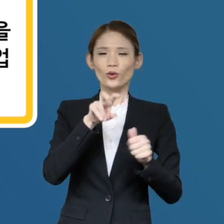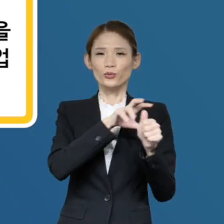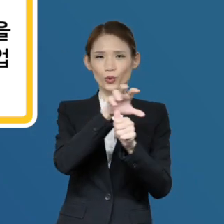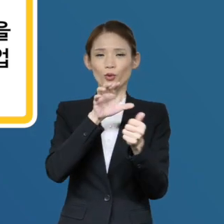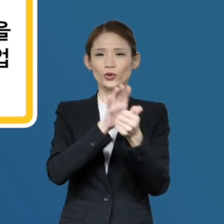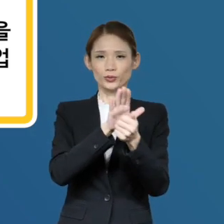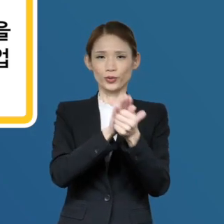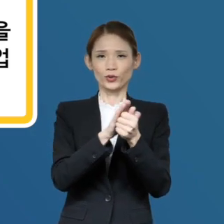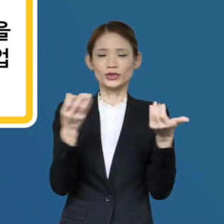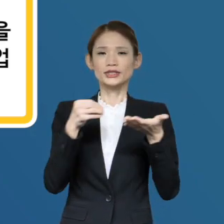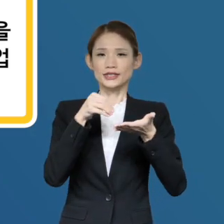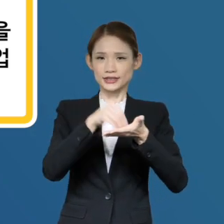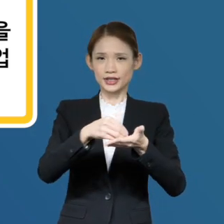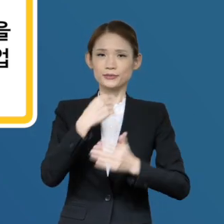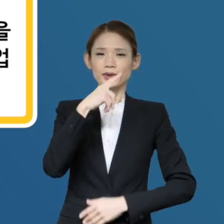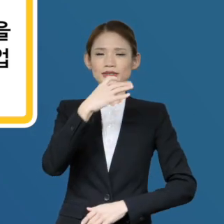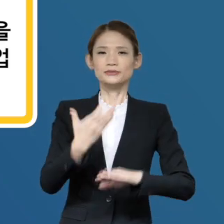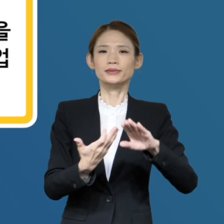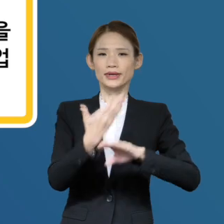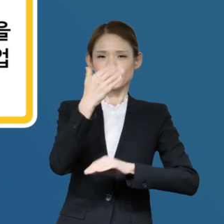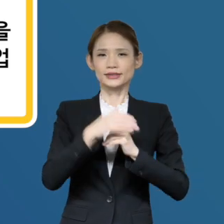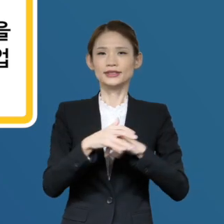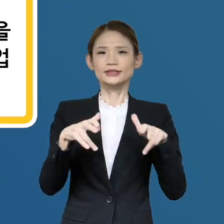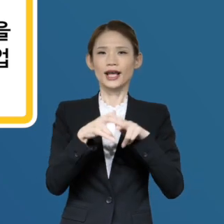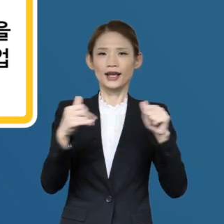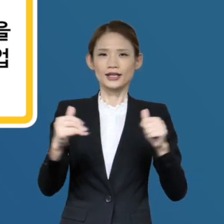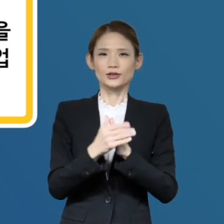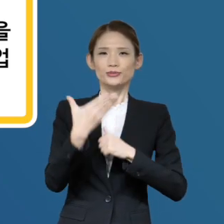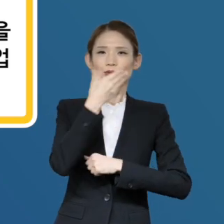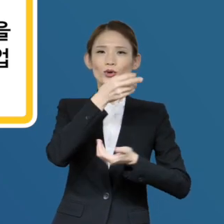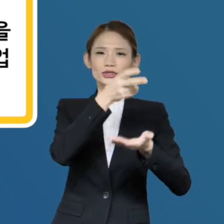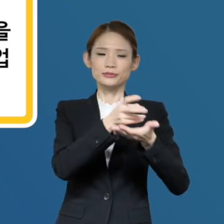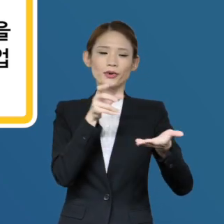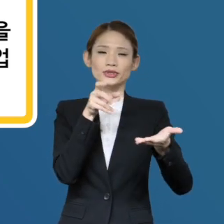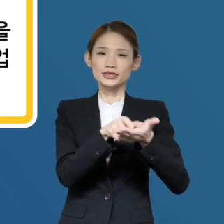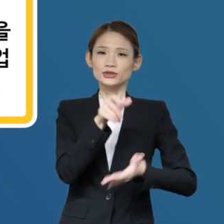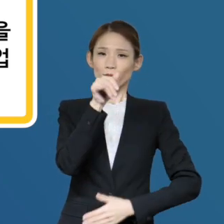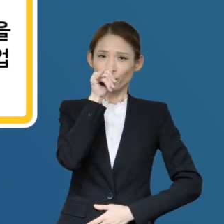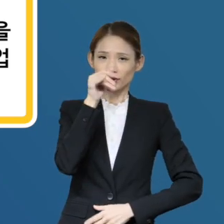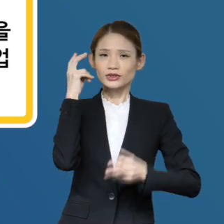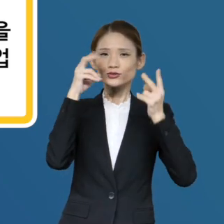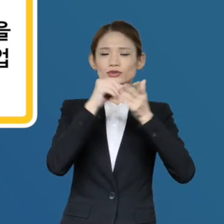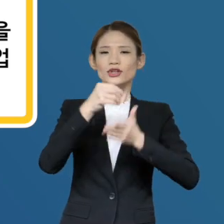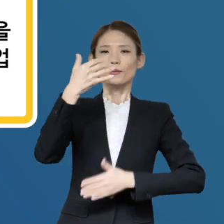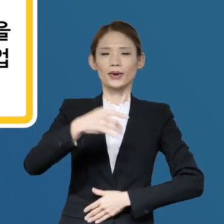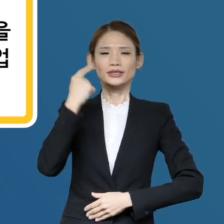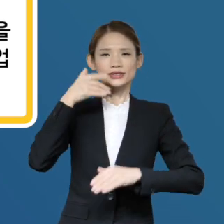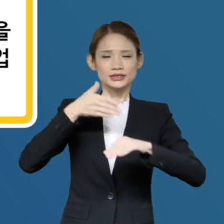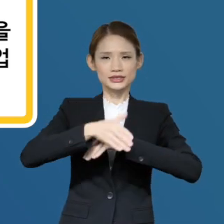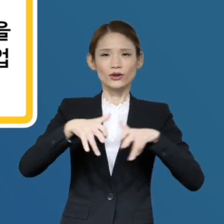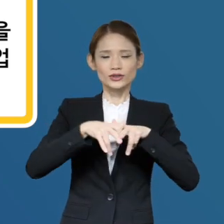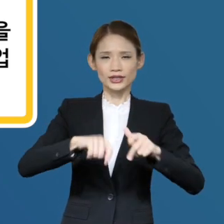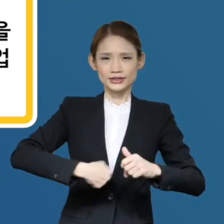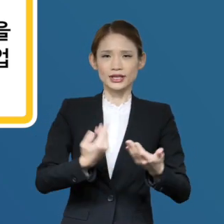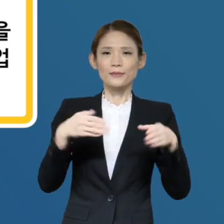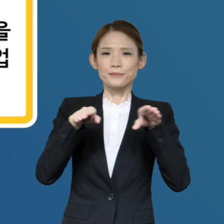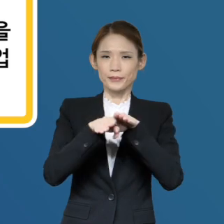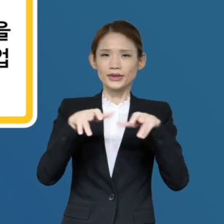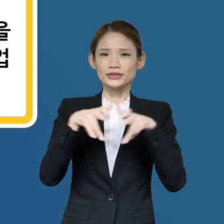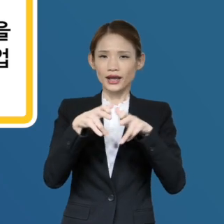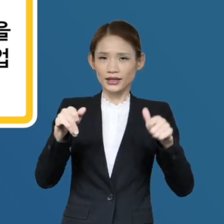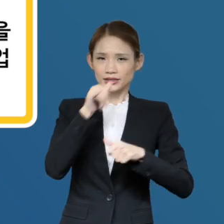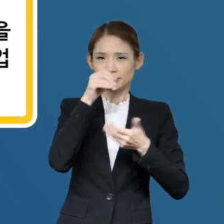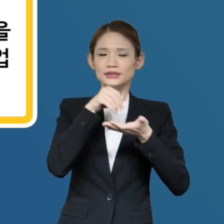요양보호사 보조 일자리는 만 18세 이상의 장애인 복지법상 등록된 미취업 지적장애 및